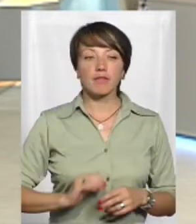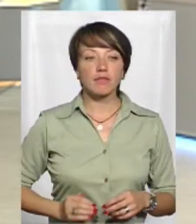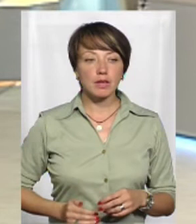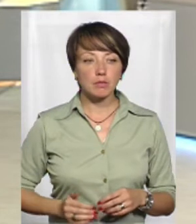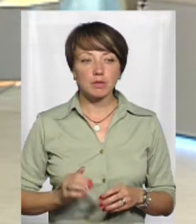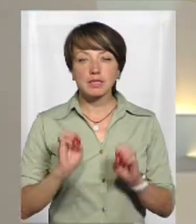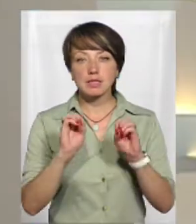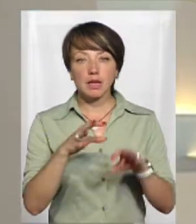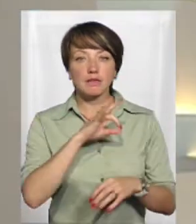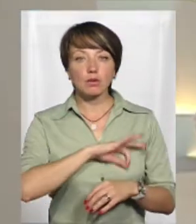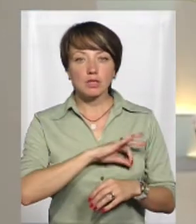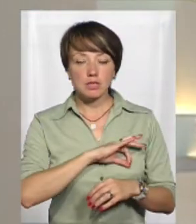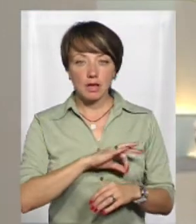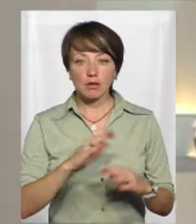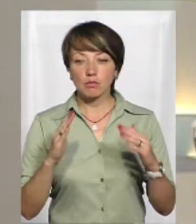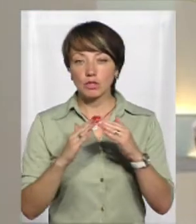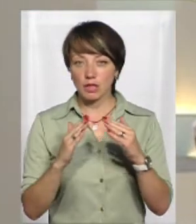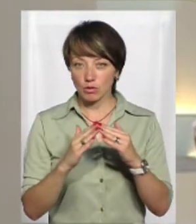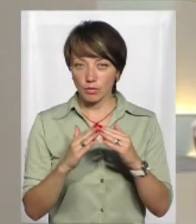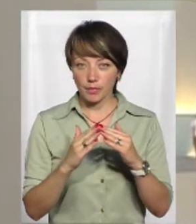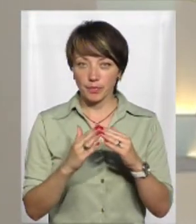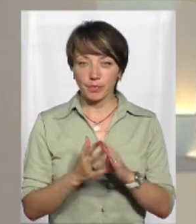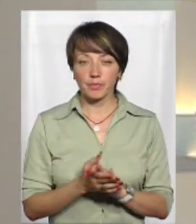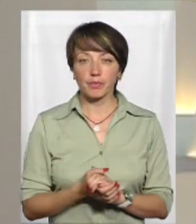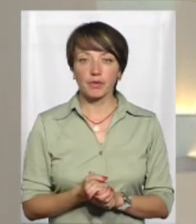забудовнику здати в експлуатацію будинок.